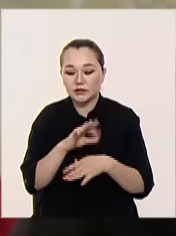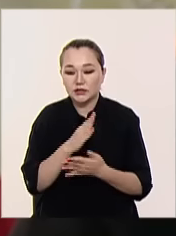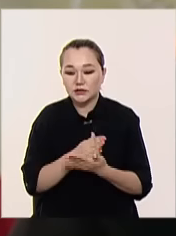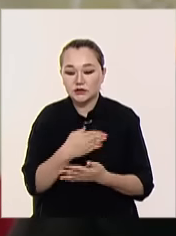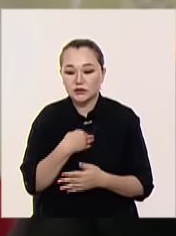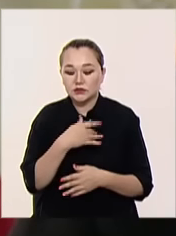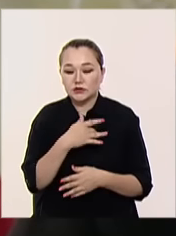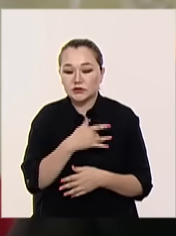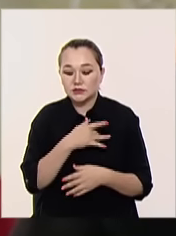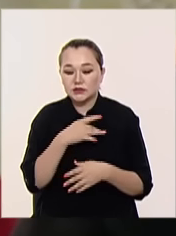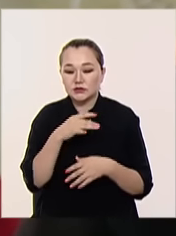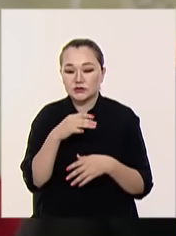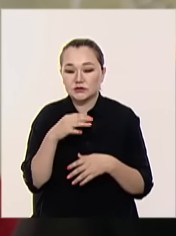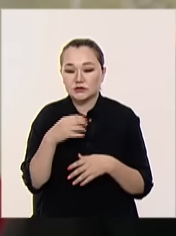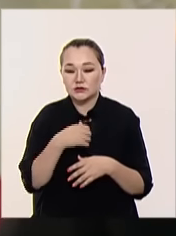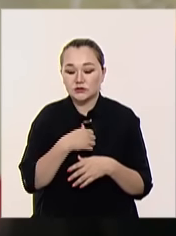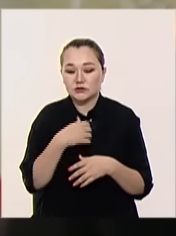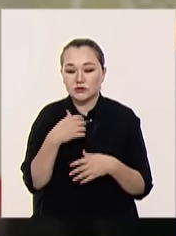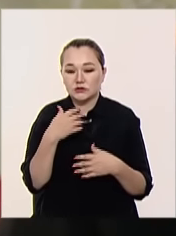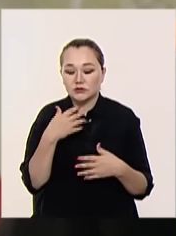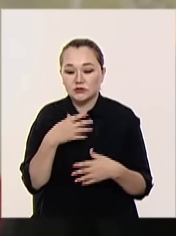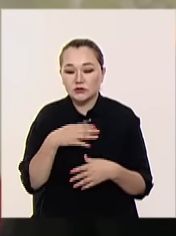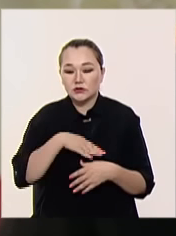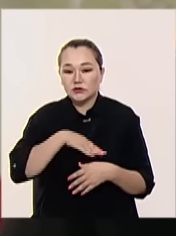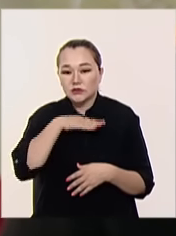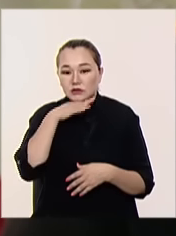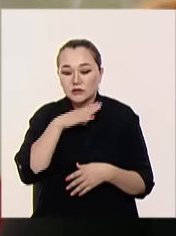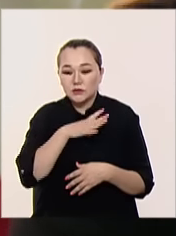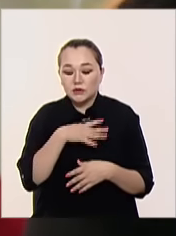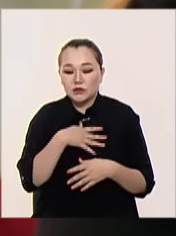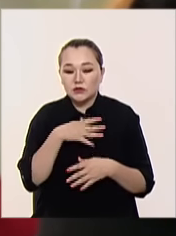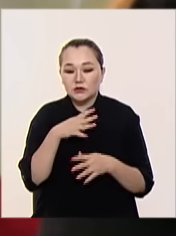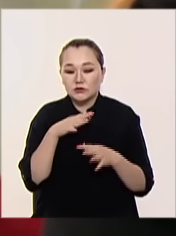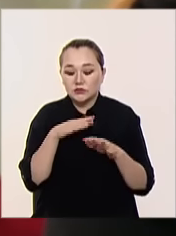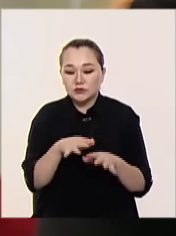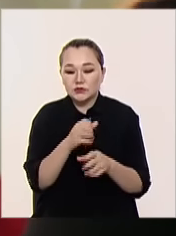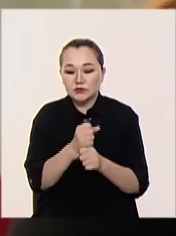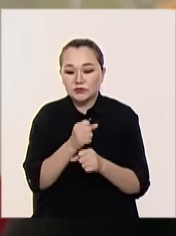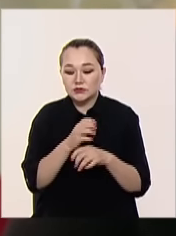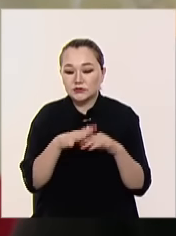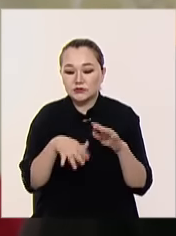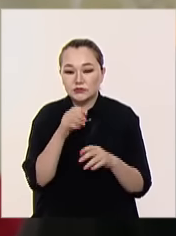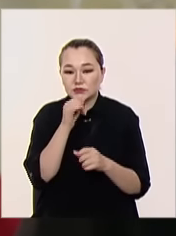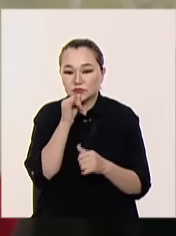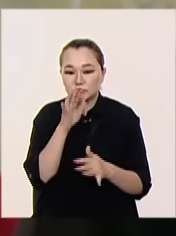жүрегім аузымнан шығып алып ұшып кетеді. Қолымнан келер шара болмайды.